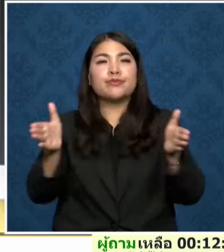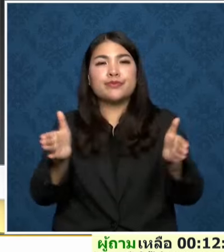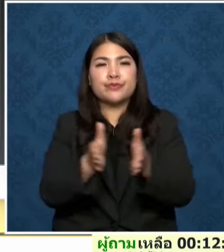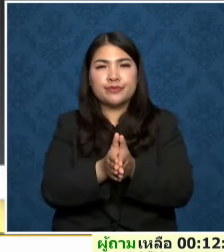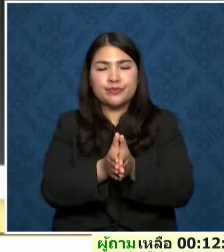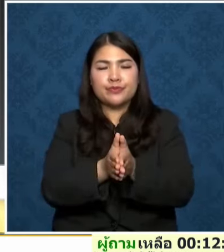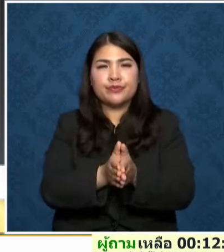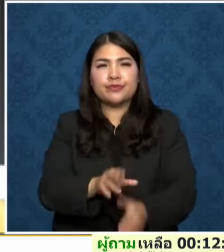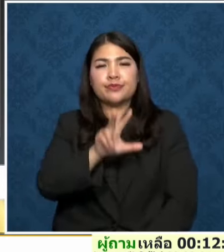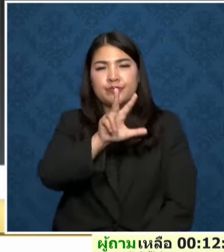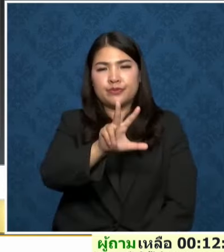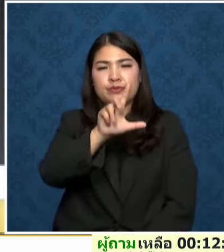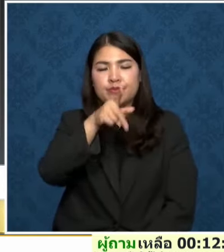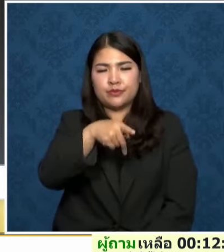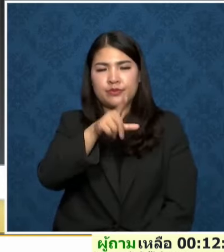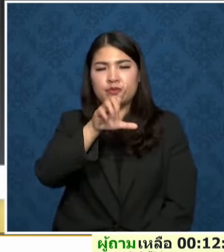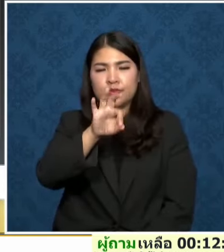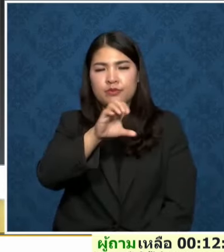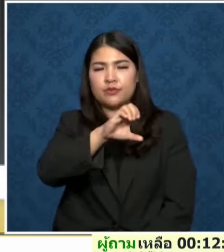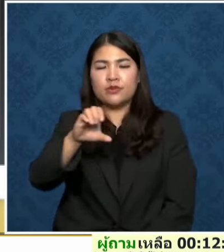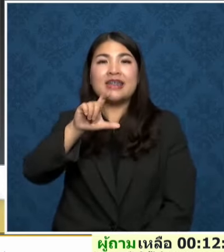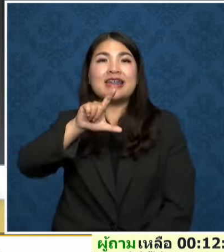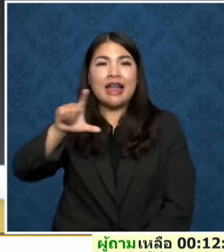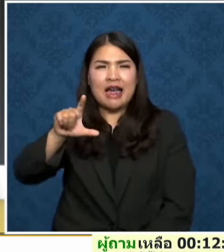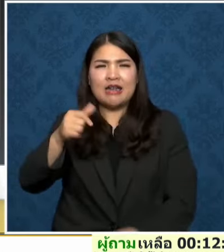วเงินทางสิ้น 3,900 ล้านบาท